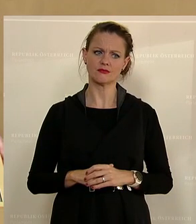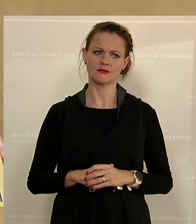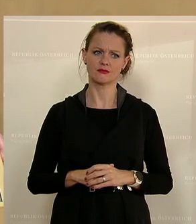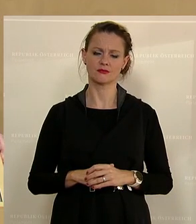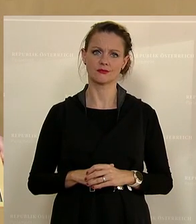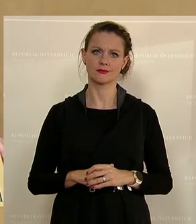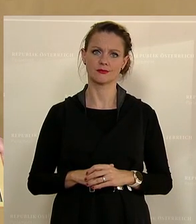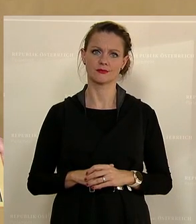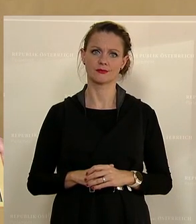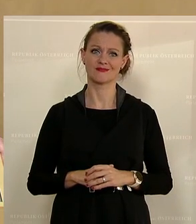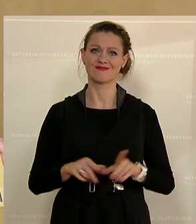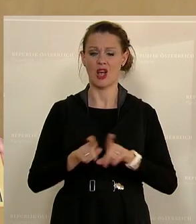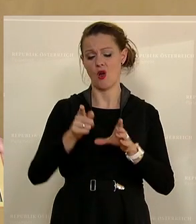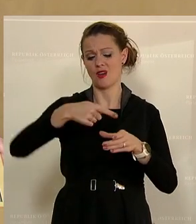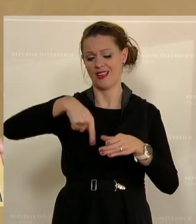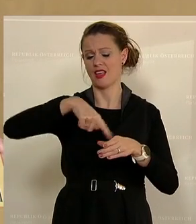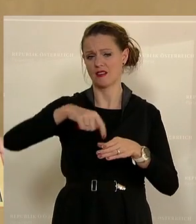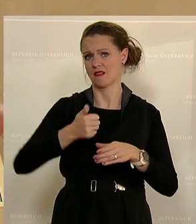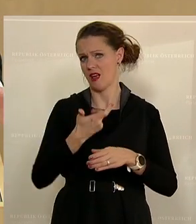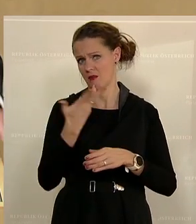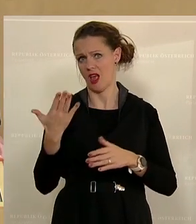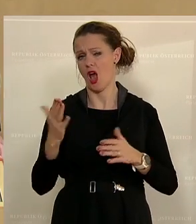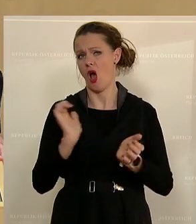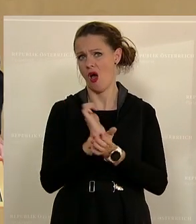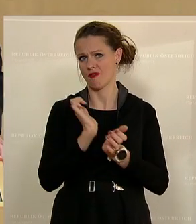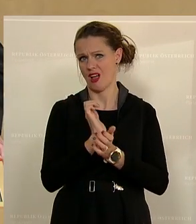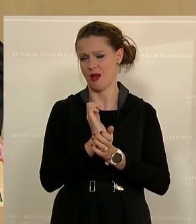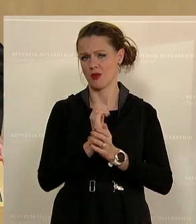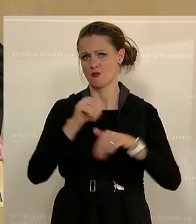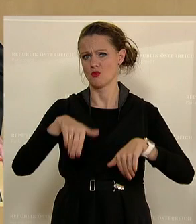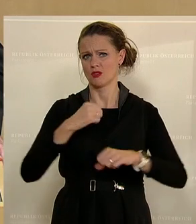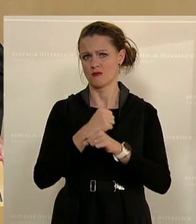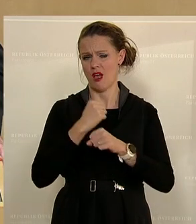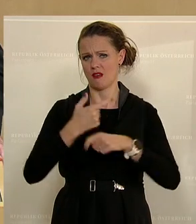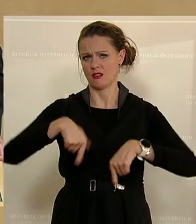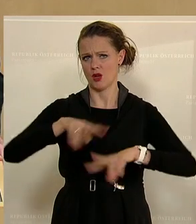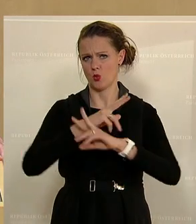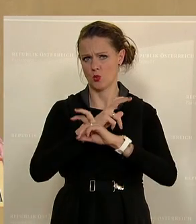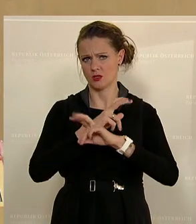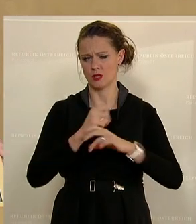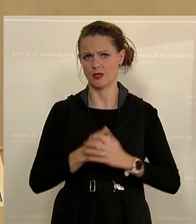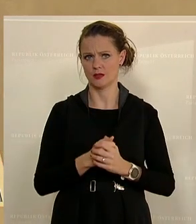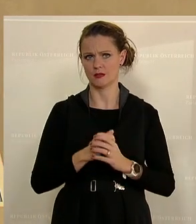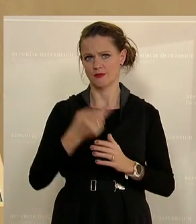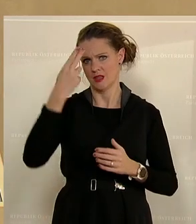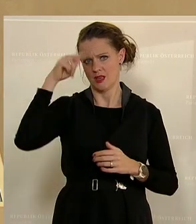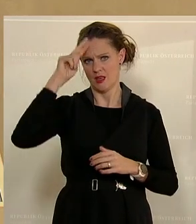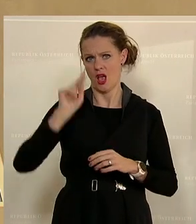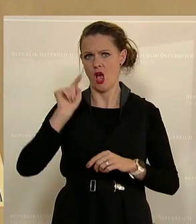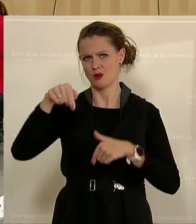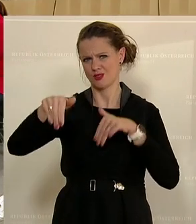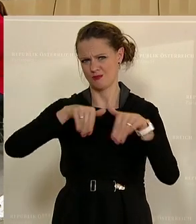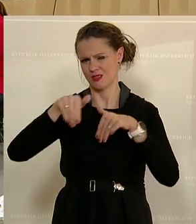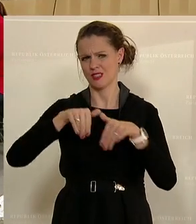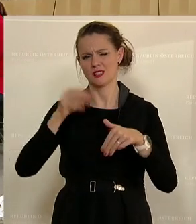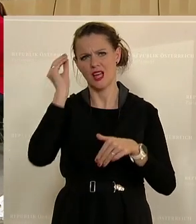Wir haben, glaube ich, auch intern einige Hausaufgaben zu machen, intern in Österreich. Und das ist erstens einmal, Herr Außenminister, ich glaube, es